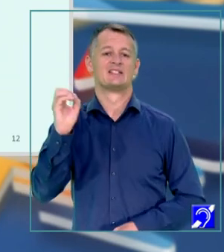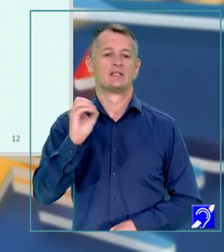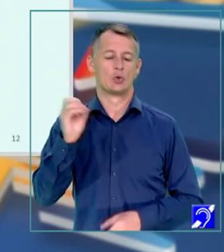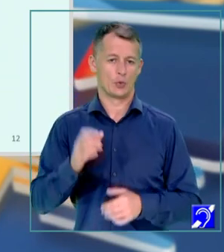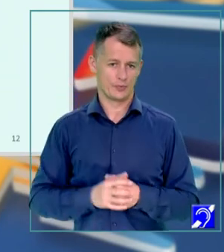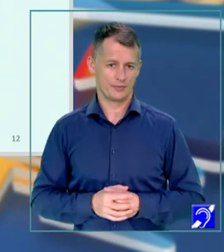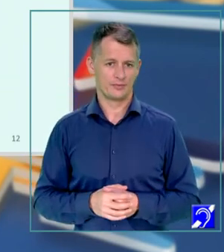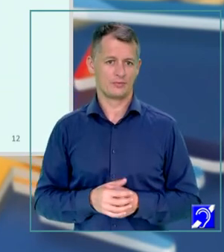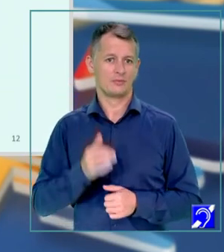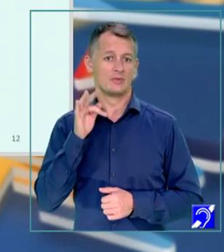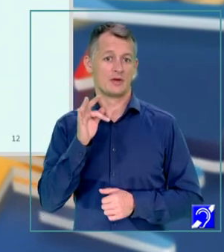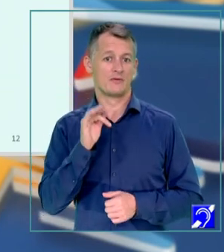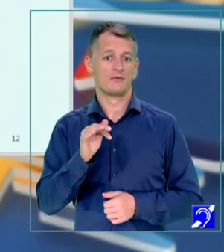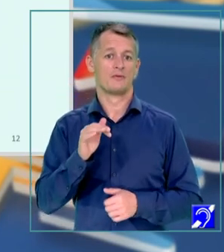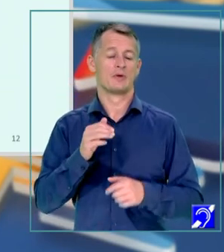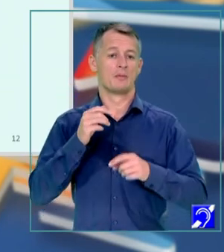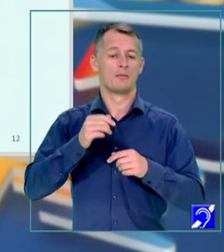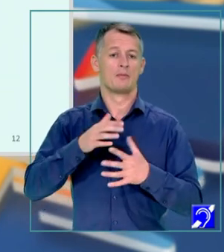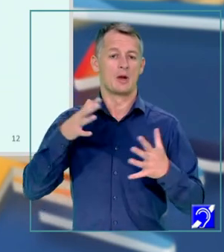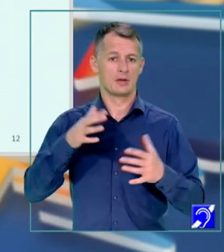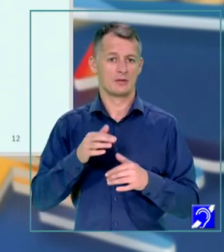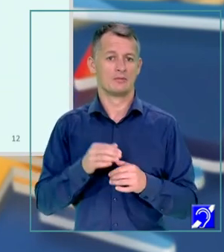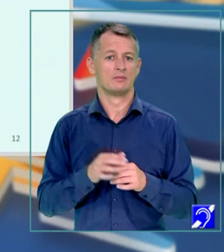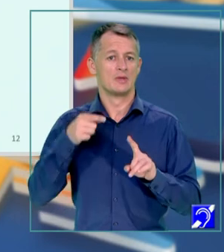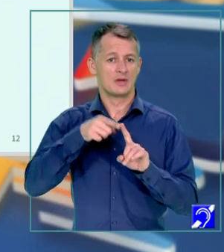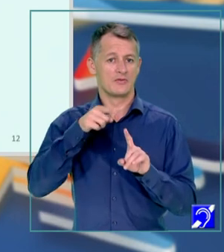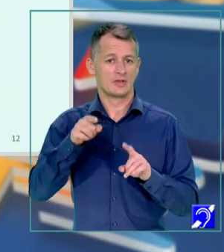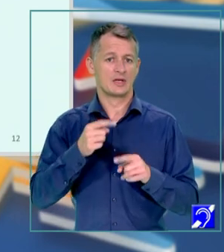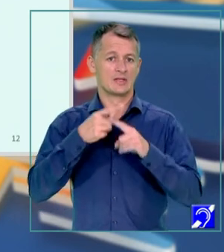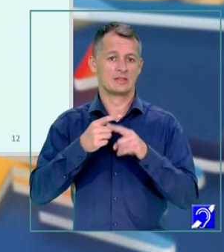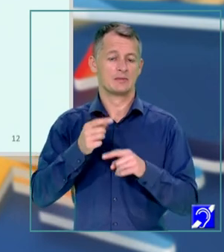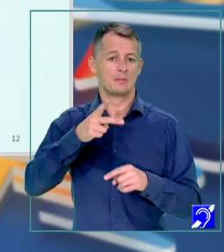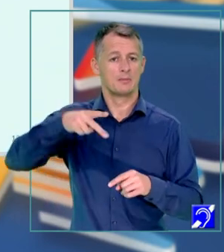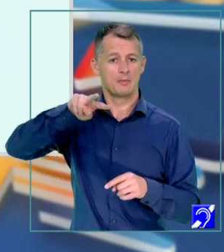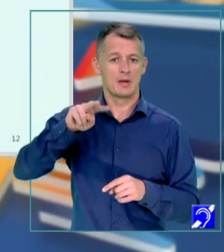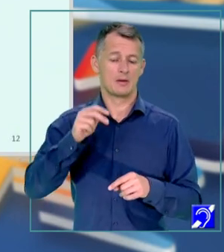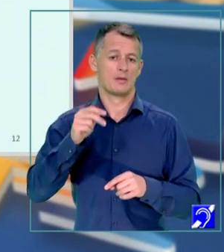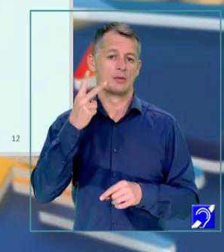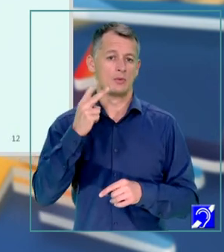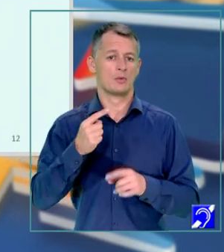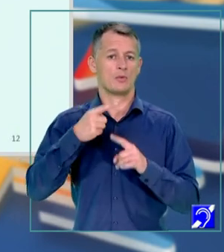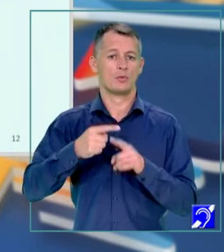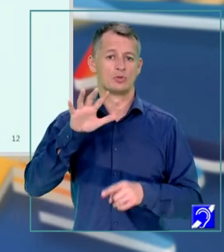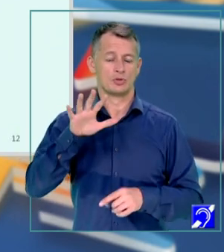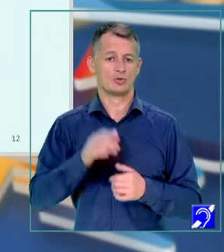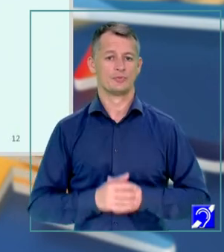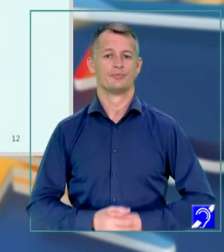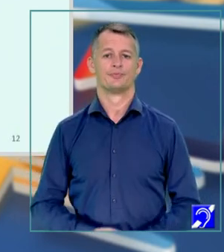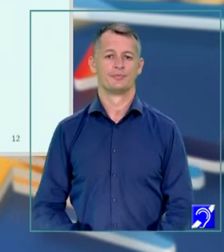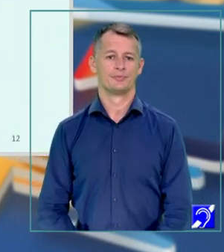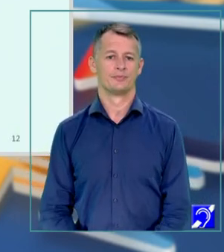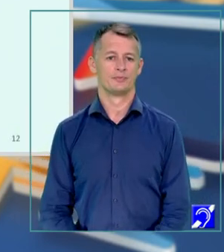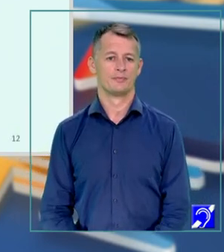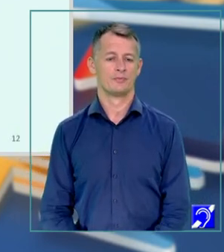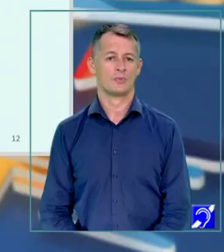funcție mare derivat este egală cu x pătrat plus 5 Care este egală cu funcția dată cu alte cuvinte